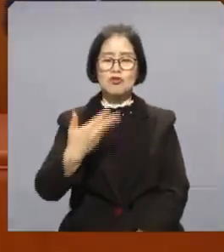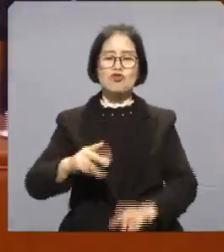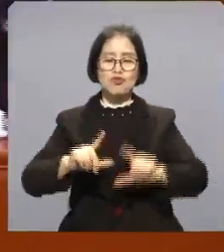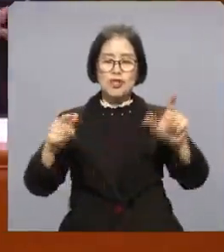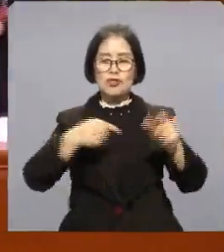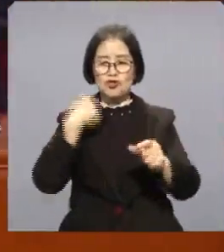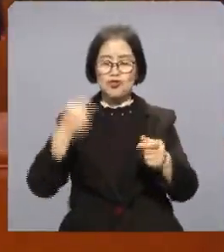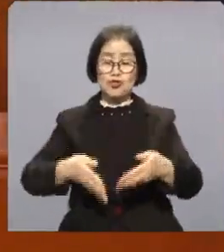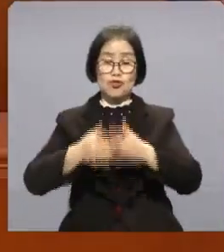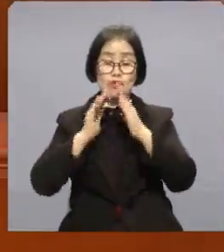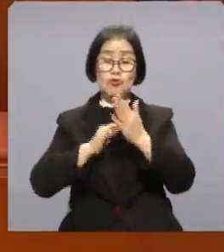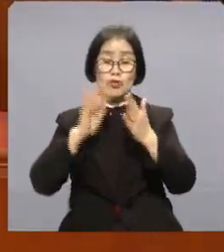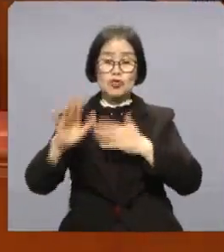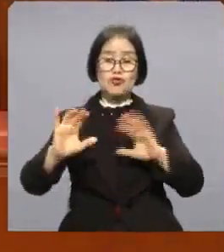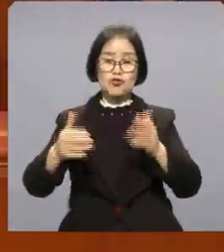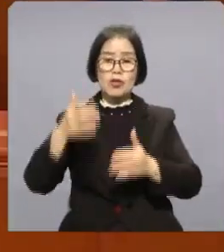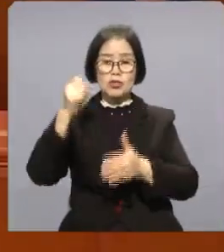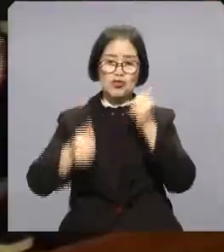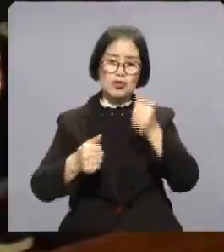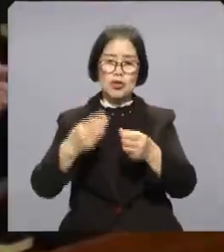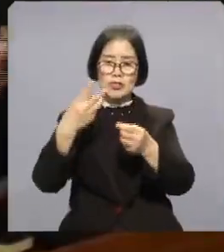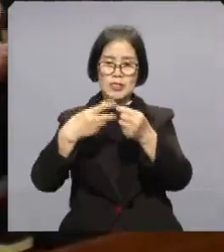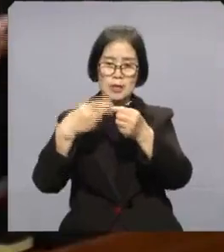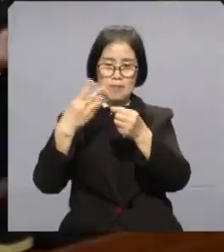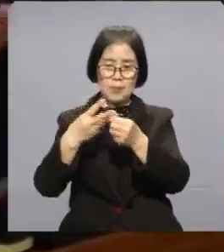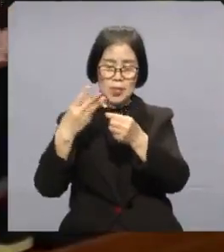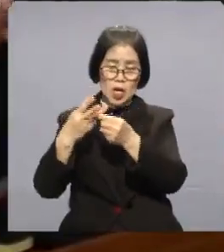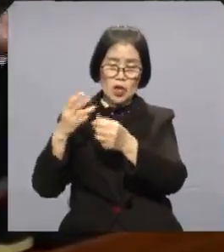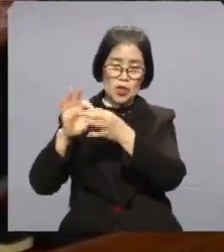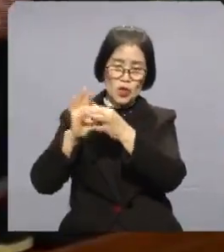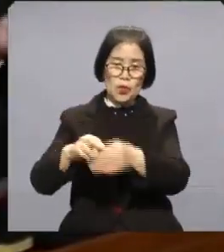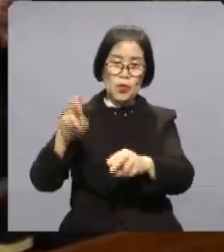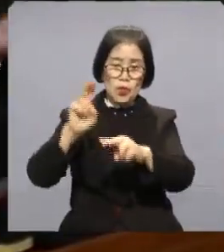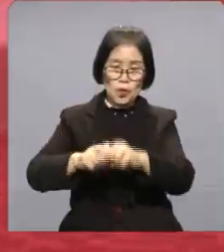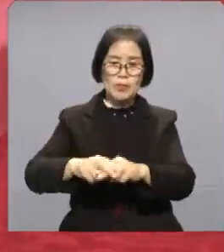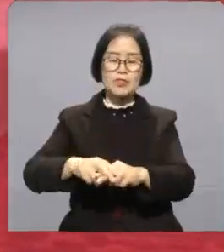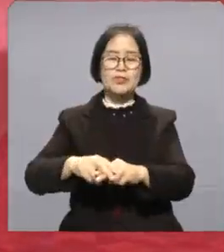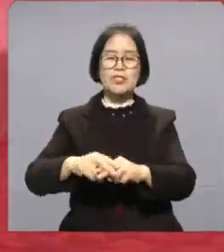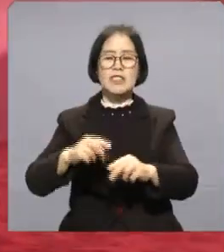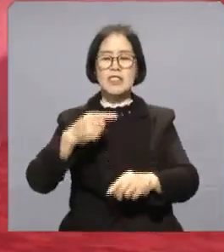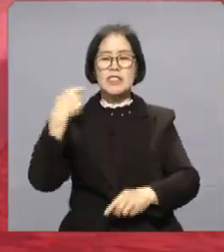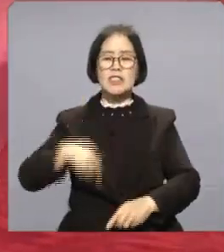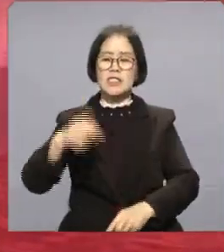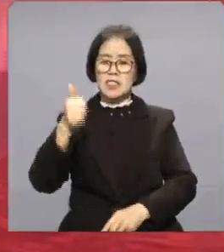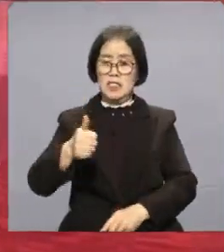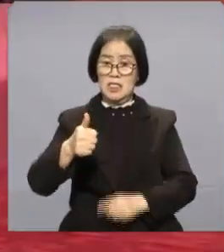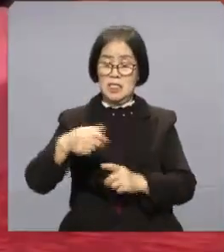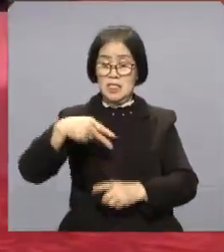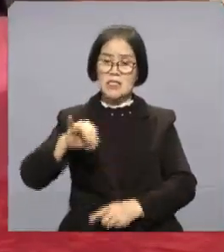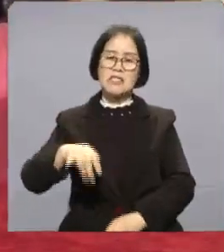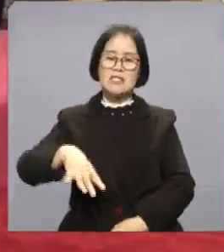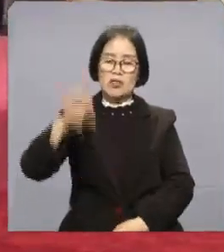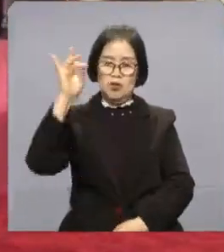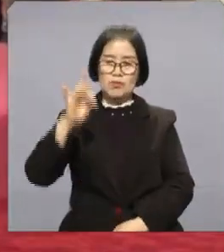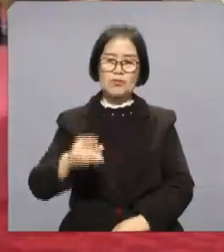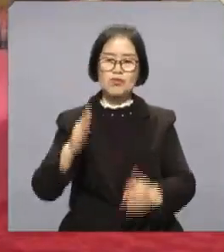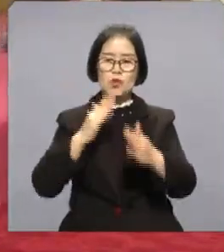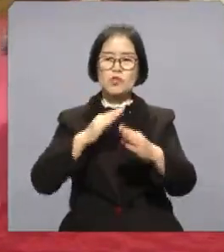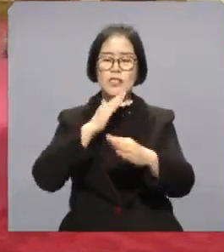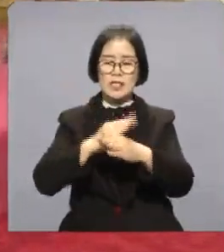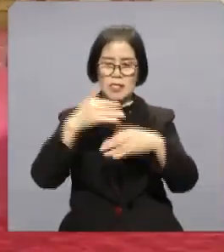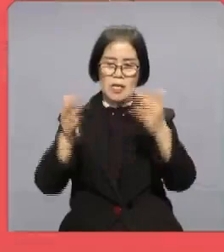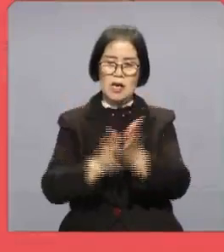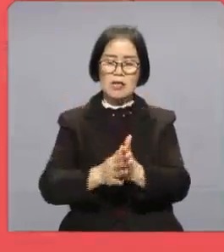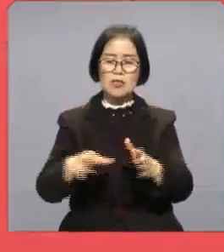신중국 건국 이후 국가주석 3년임은 시주석이 처음입니다 지난해 10월 공산당 총서기와